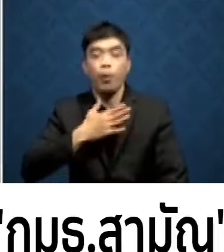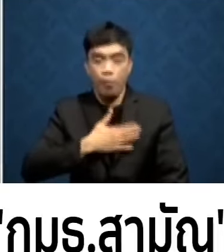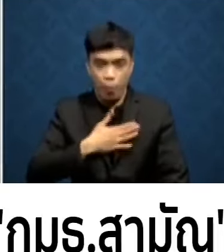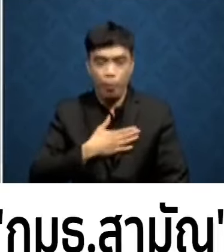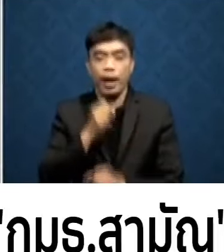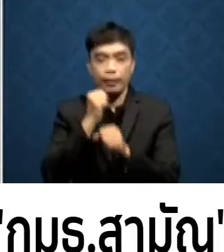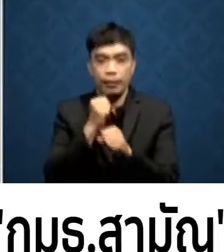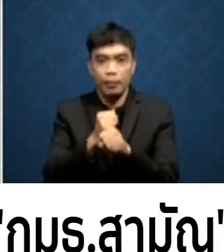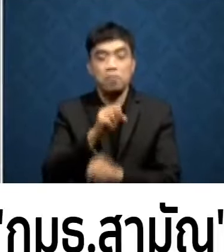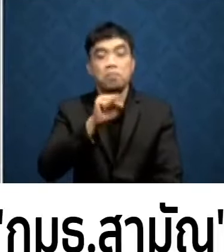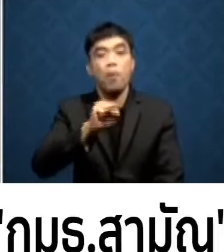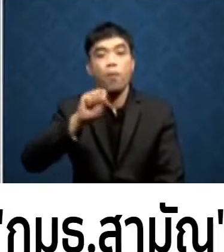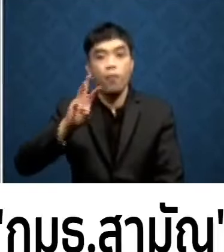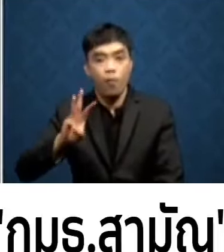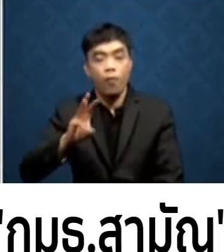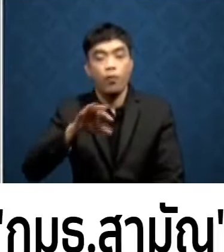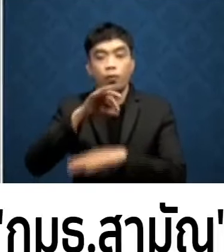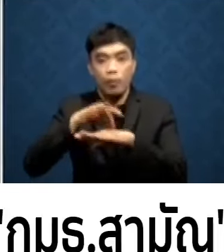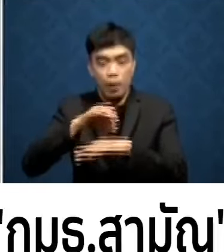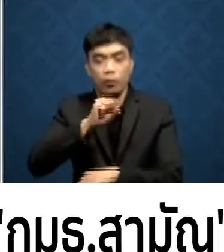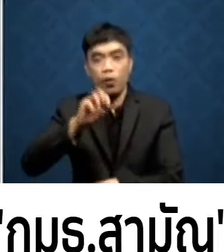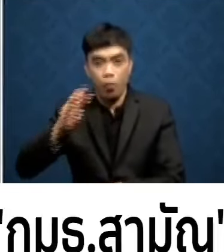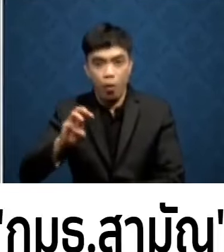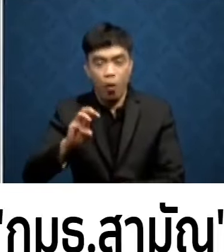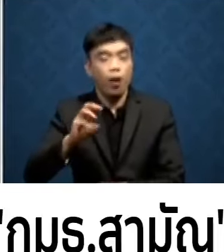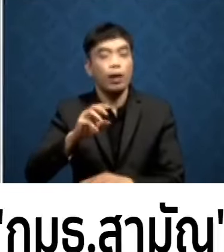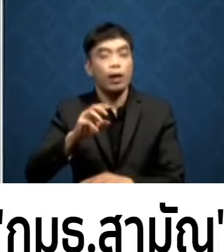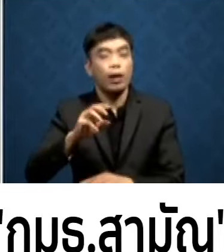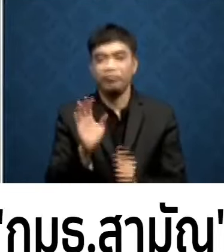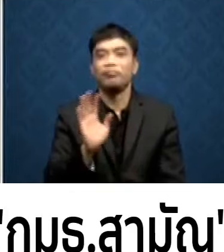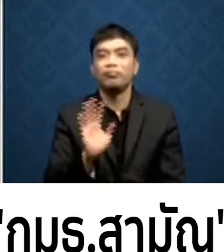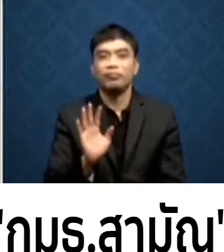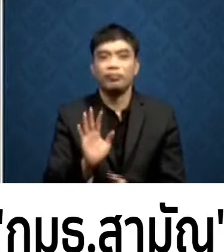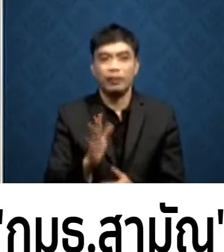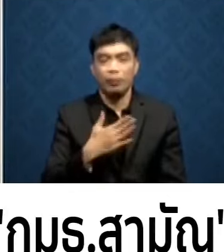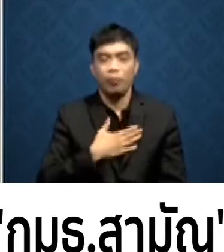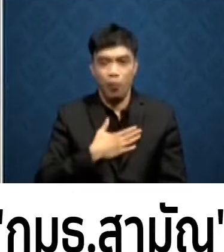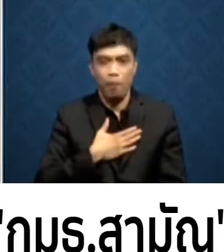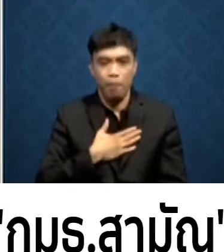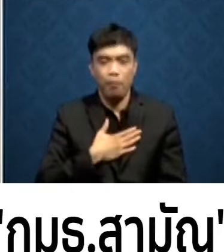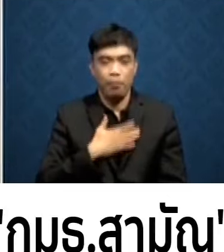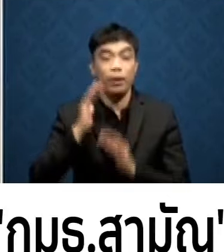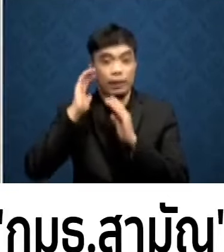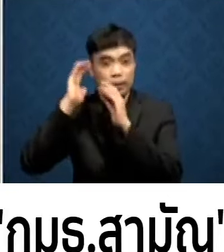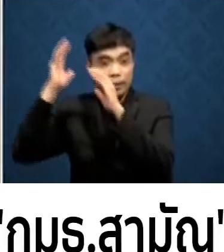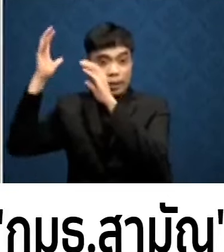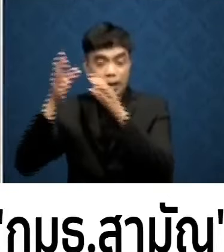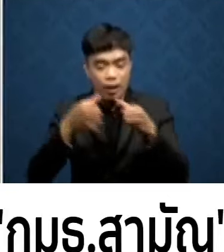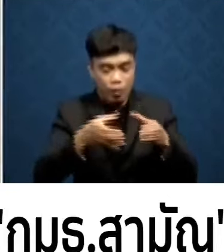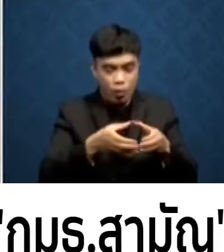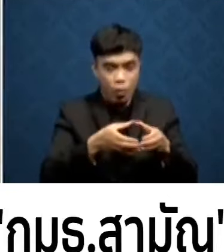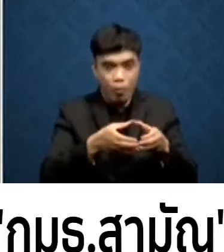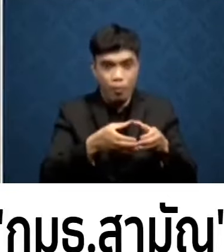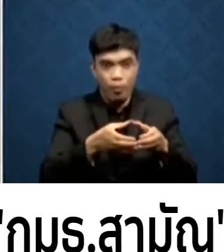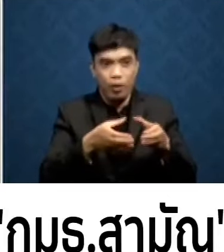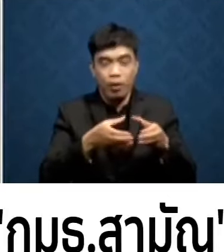วุฒิสภาของพี่น้องประชาชนทั้งประเทศโดยสมบูรณ์ผมเชื่อนะครับว่าคณะกรรมาธิการเกษตรเนี่ยไม่มีท่าน